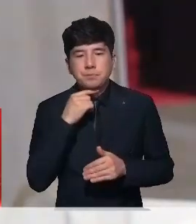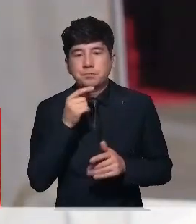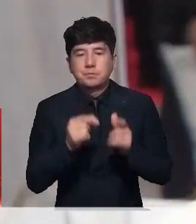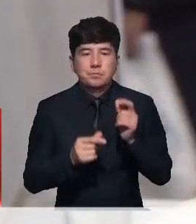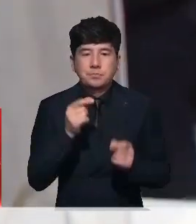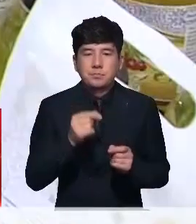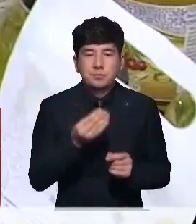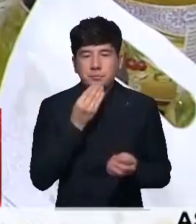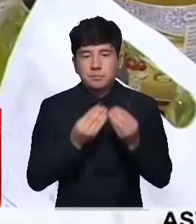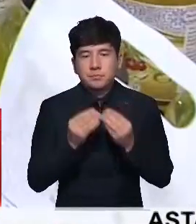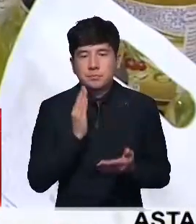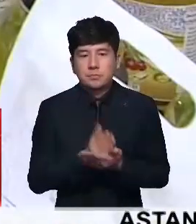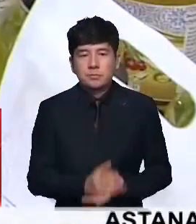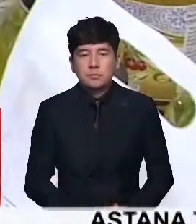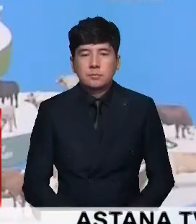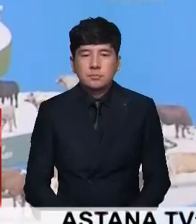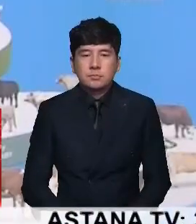продукции.